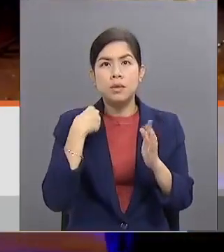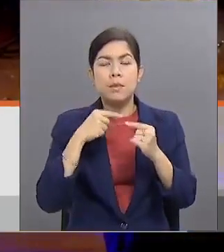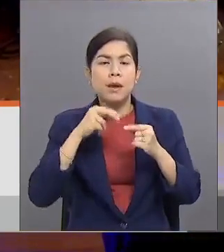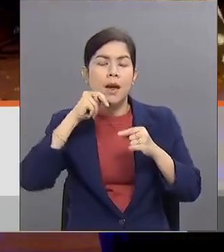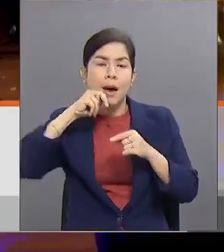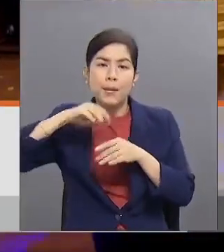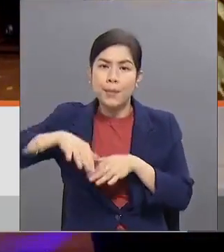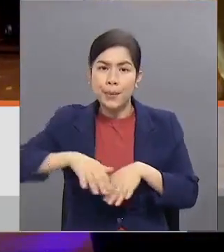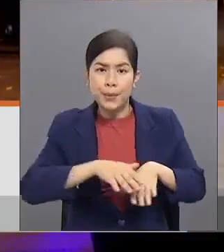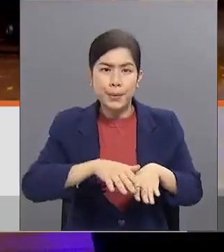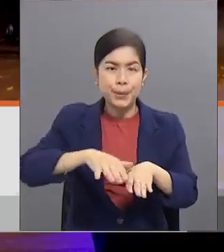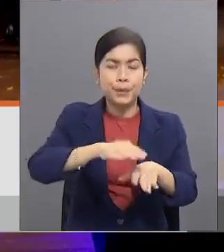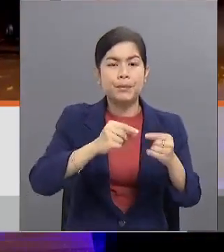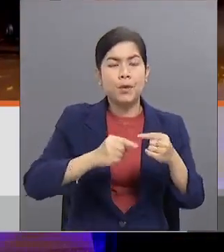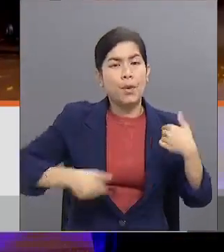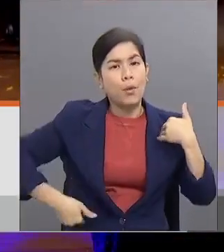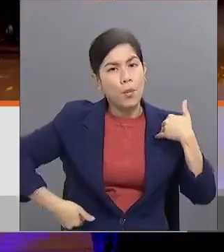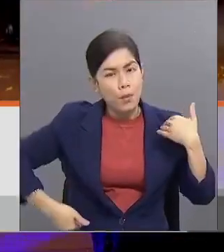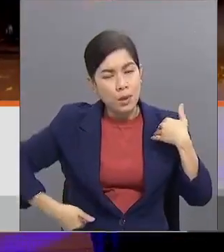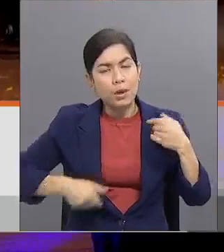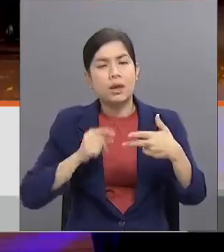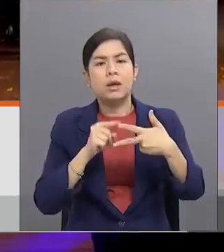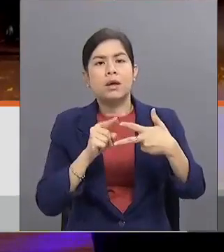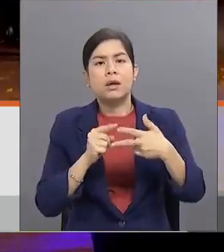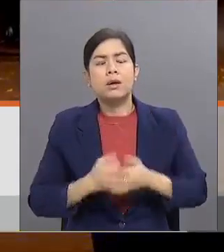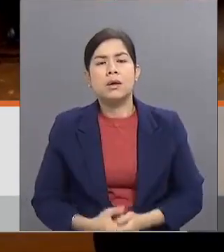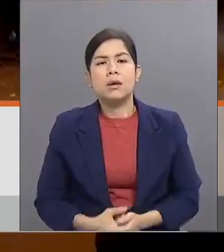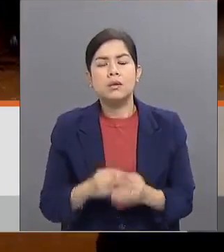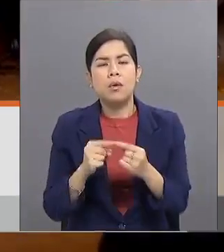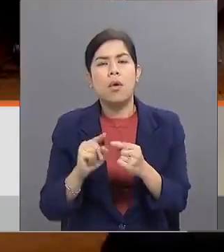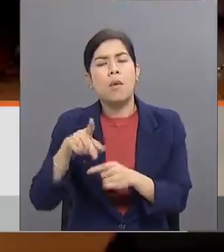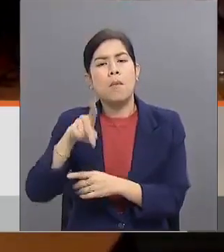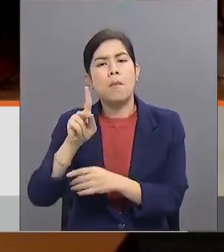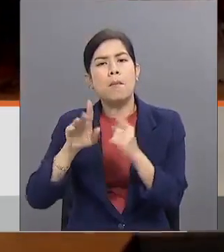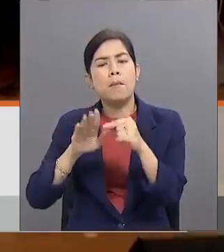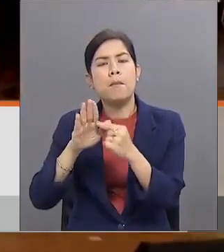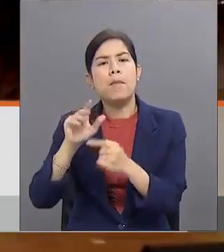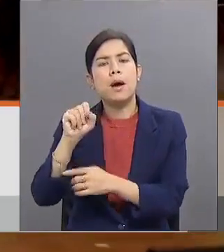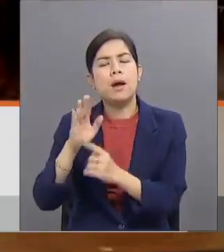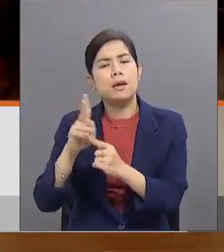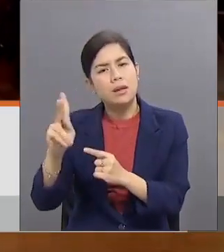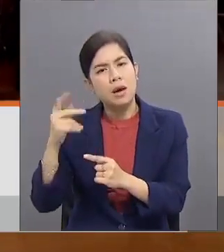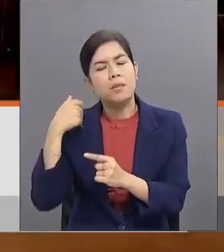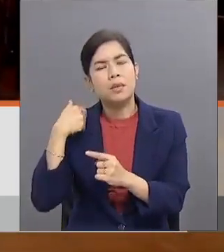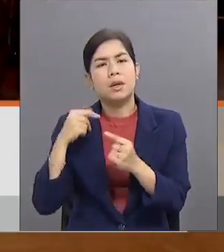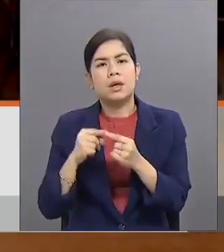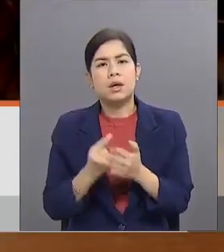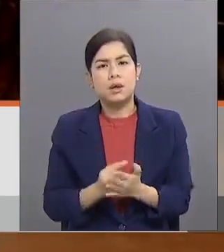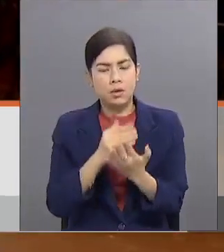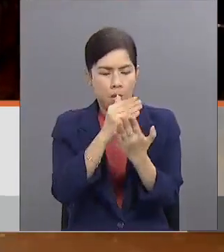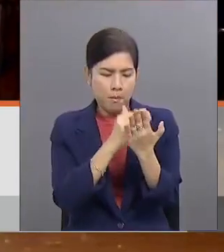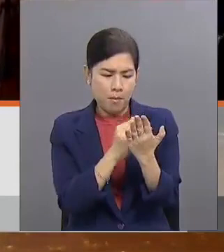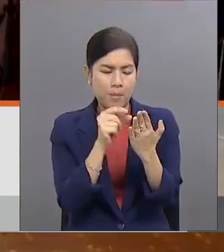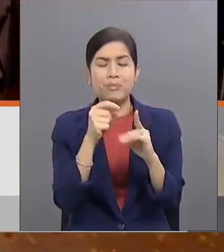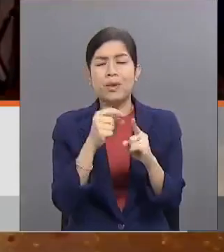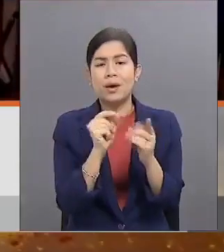ลพบุรีเจ้าพระยาและป่าสักผ่านการเรียบเรียงดนตรีขึ้นใหม่จากบทเพลงต้นฉบับของพระเจนดุริยางค์ปิติวาทยาก